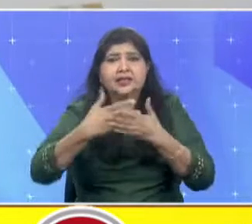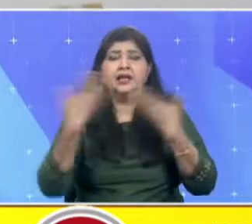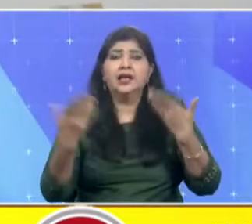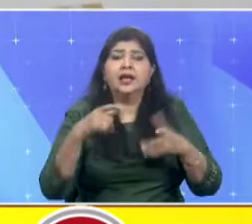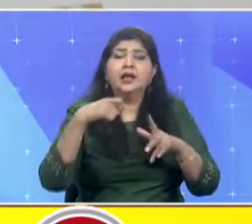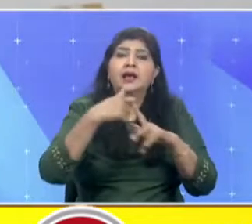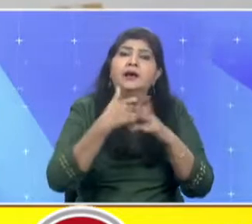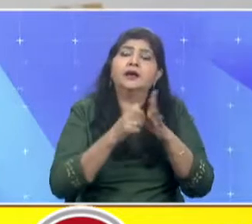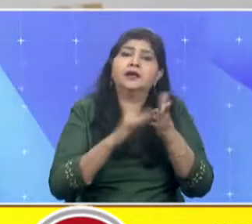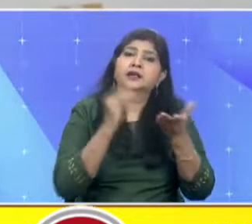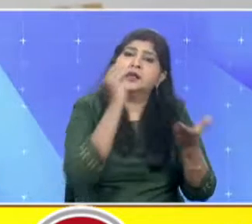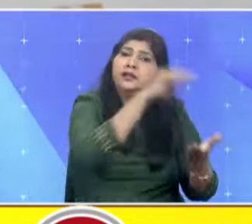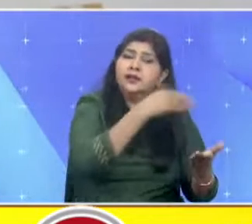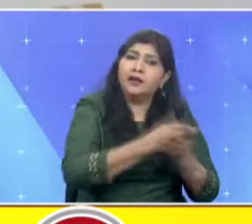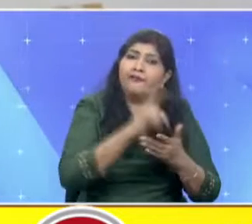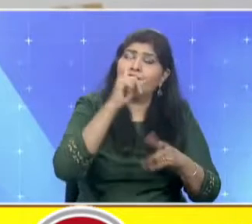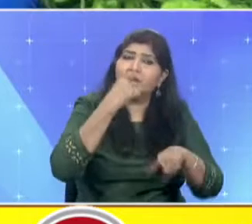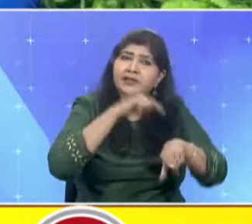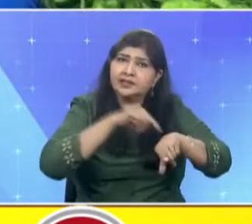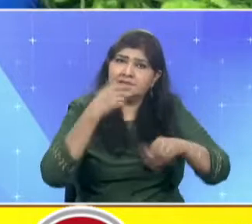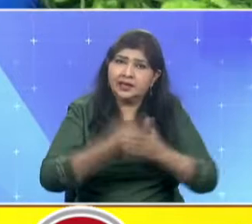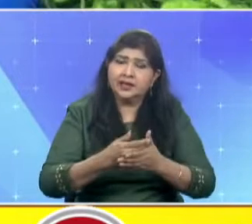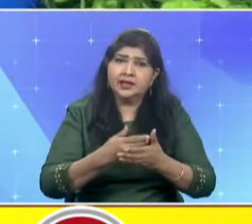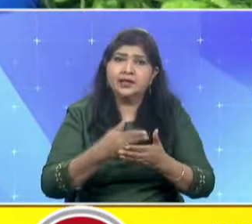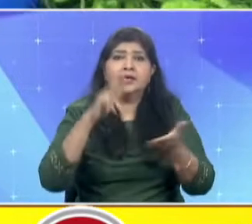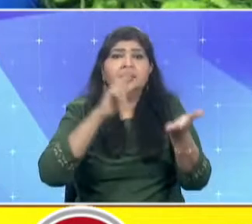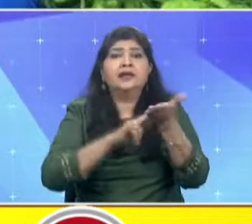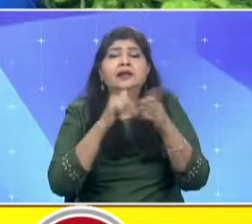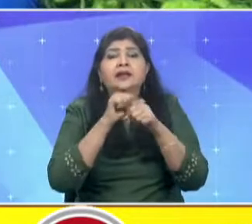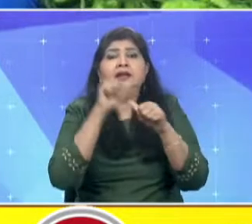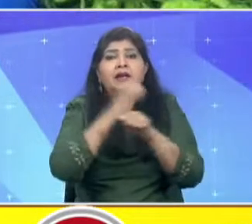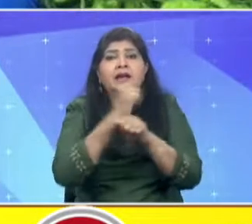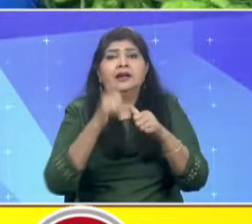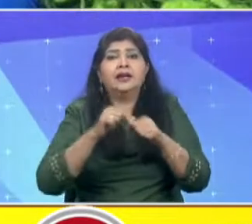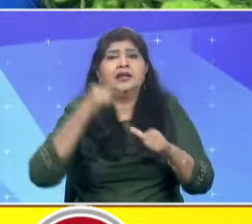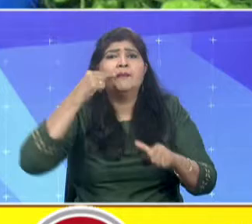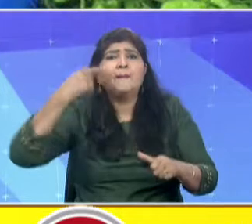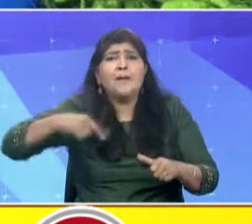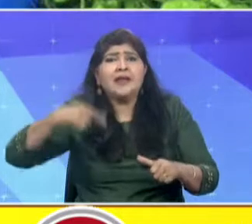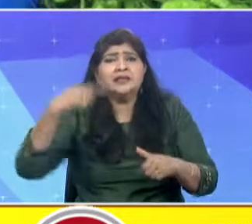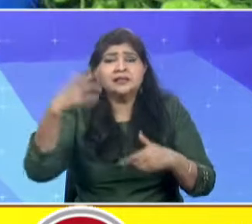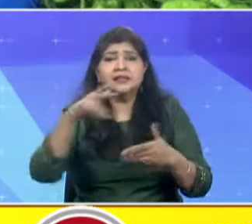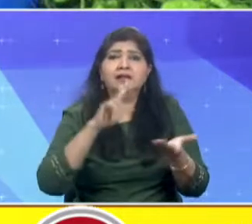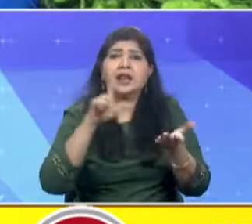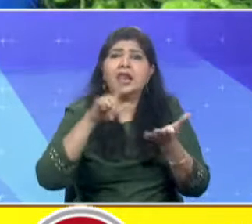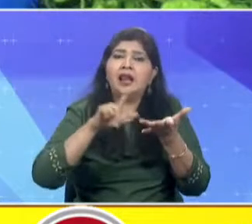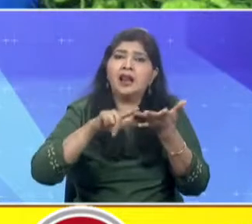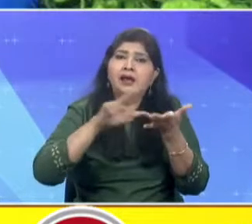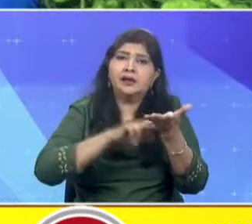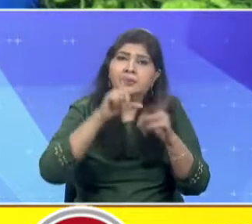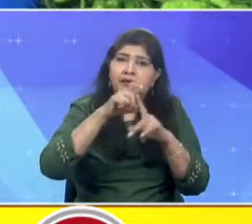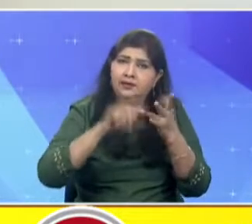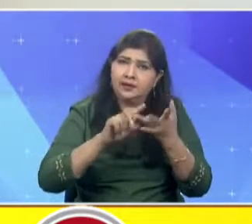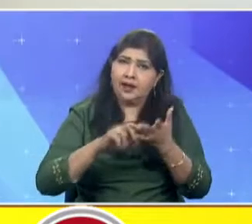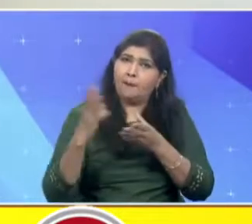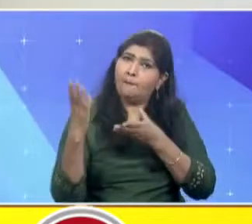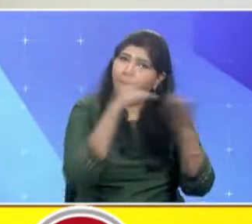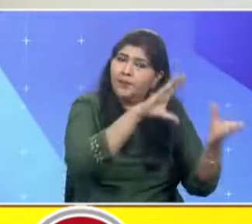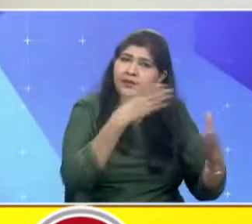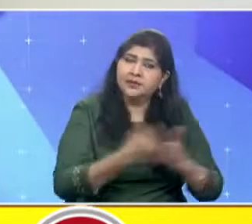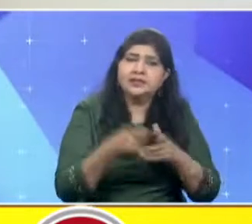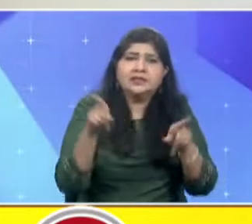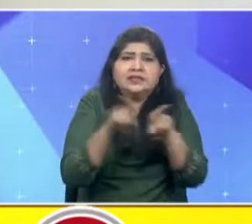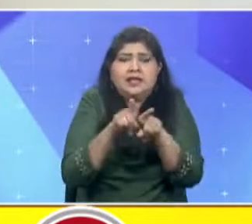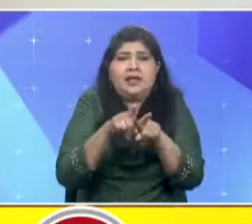और, पहली बार नागालैंड की राजा मिर्च को लंदन भेजा गया। इसी